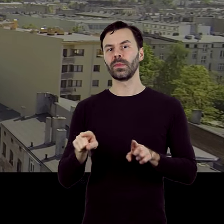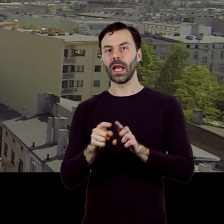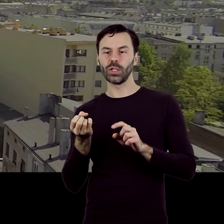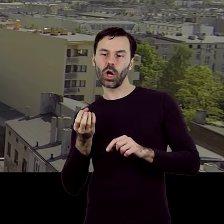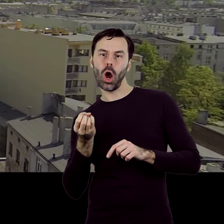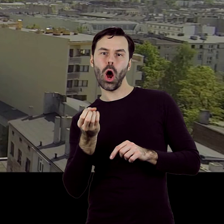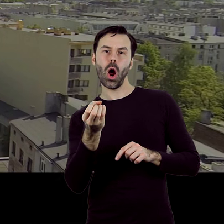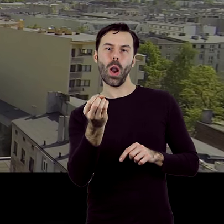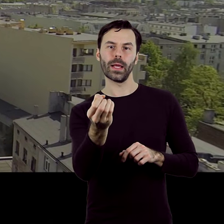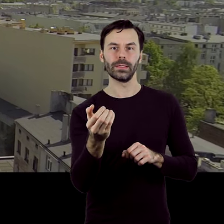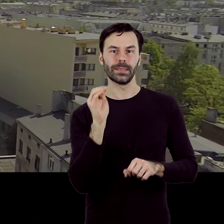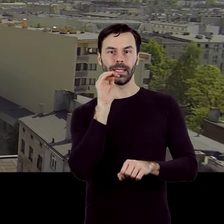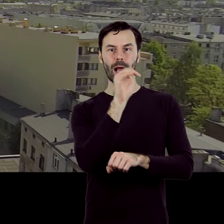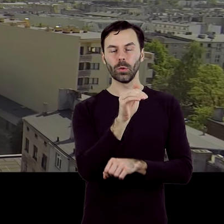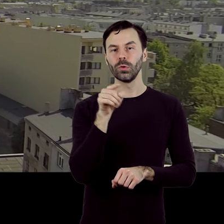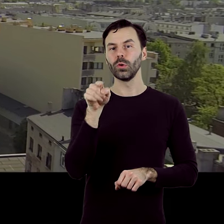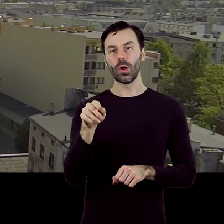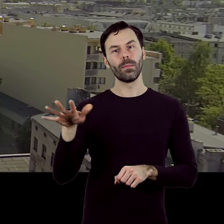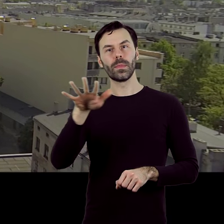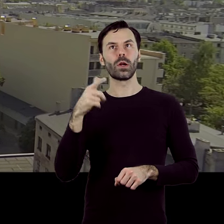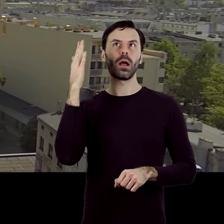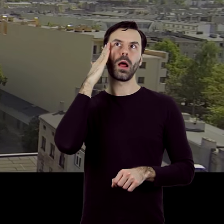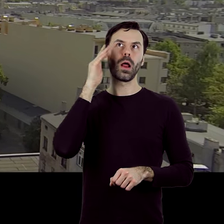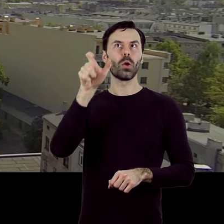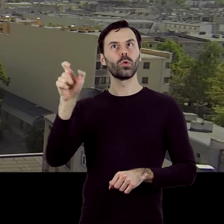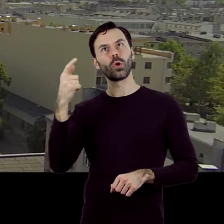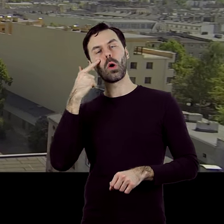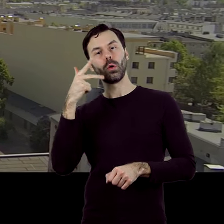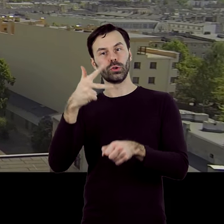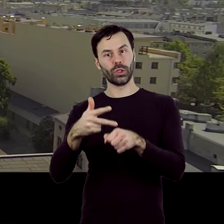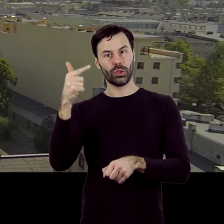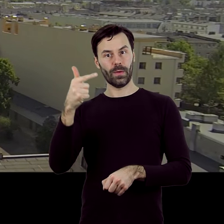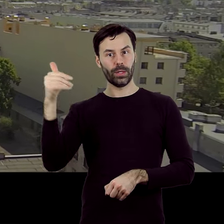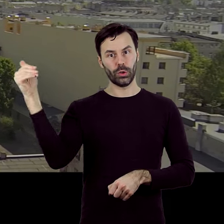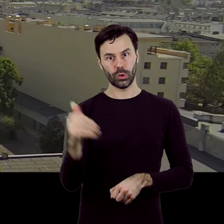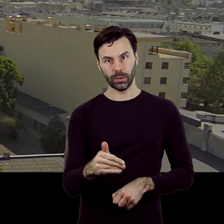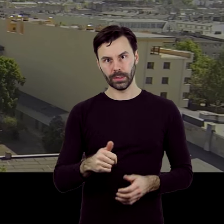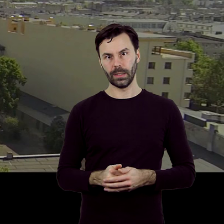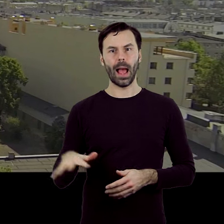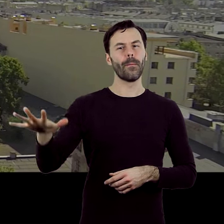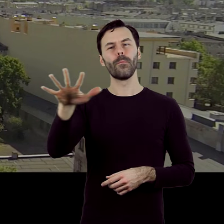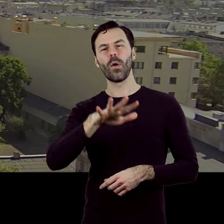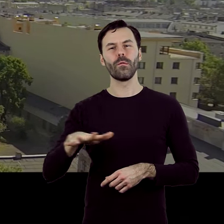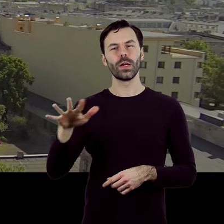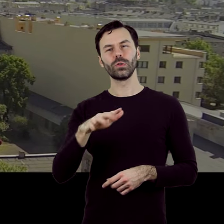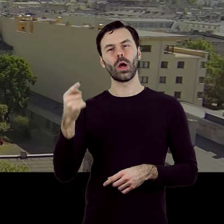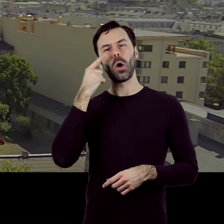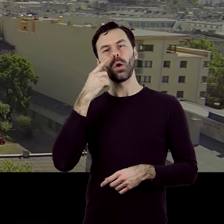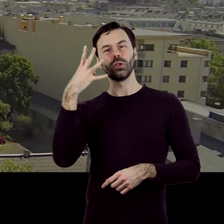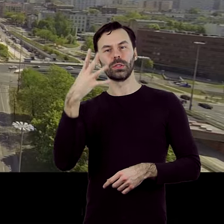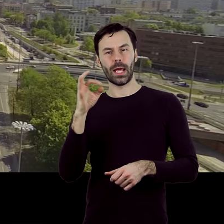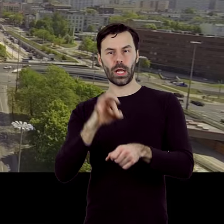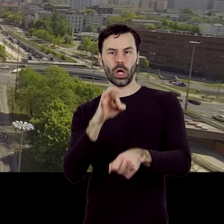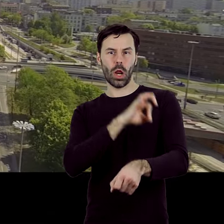torami kolejowymi na zachodzie, jest zamieszkany przez około 32 tysiące osób, a jego powierzchnia wynosi